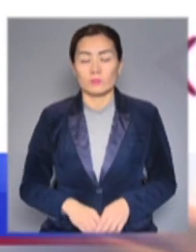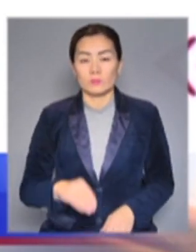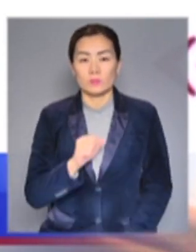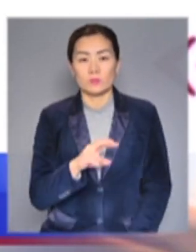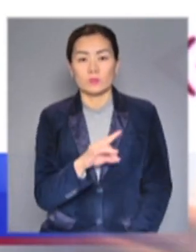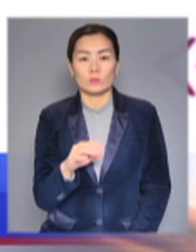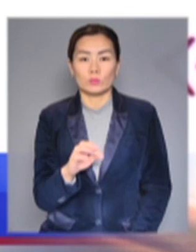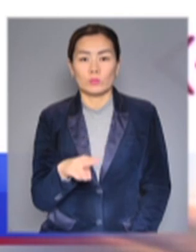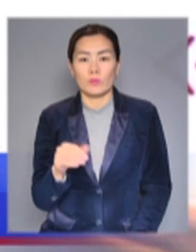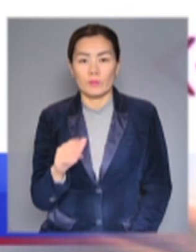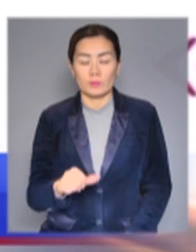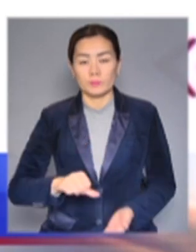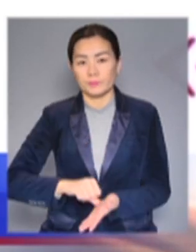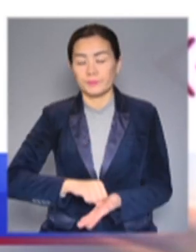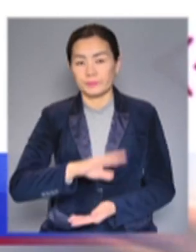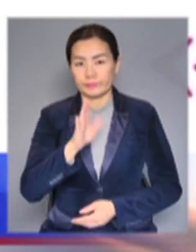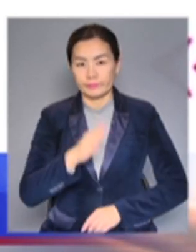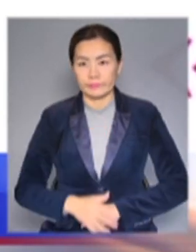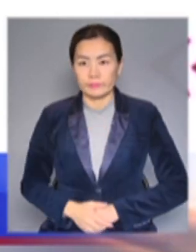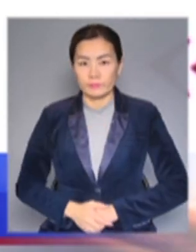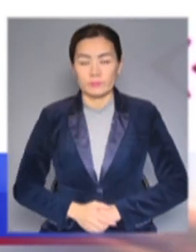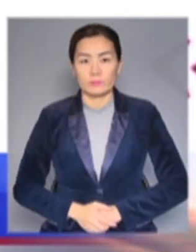Жанар Жүсіповалар келіп, өнерлерін көрсетеді.